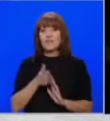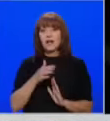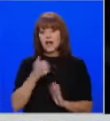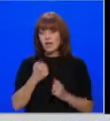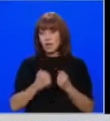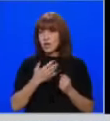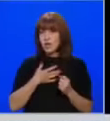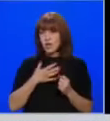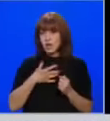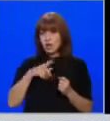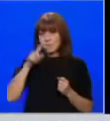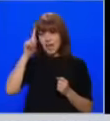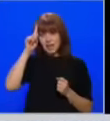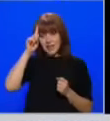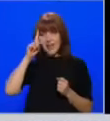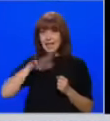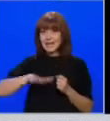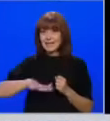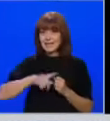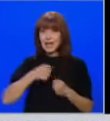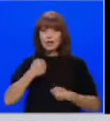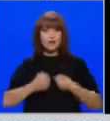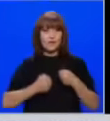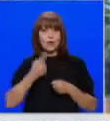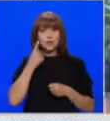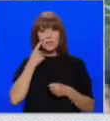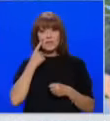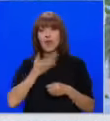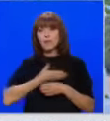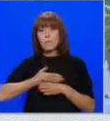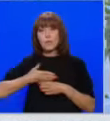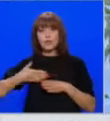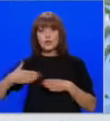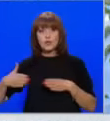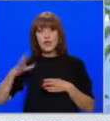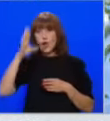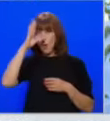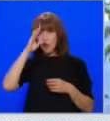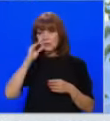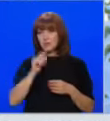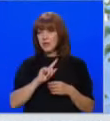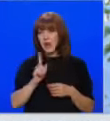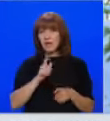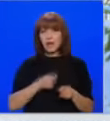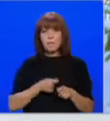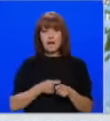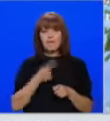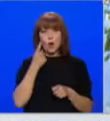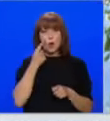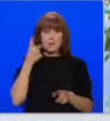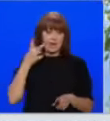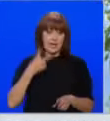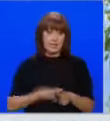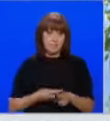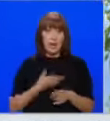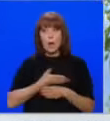му и детето му. Според свидетели, шофьорът се опитал да продължи. Господина въобще не направи никакъв опит да спре с колата, продължи,